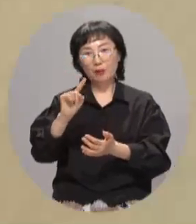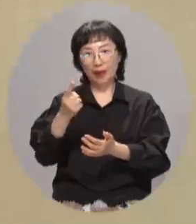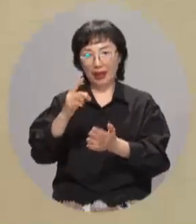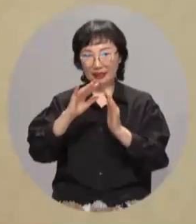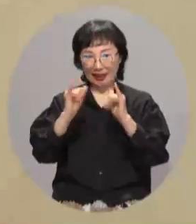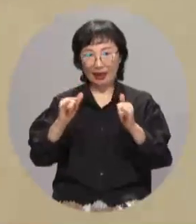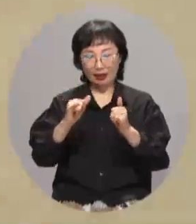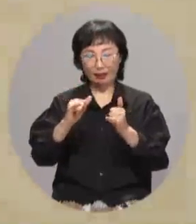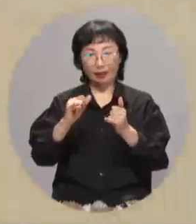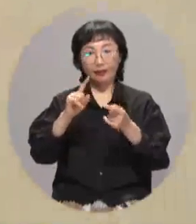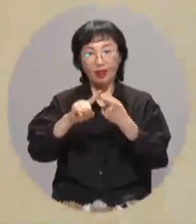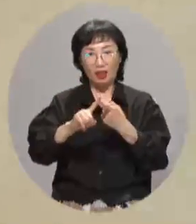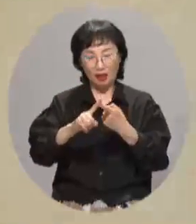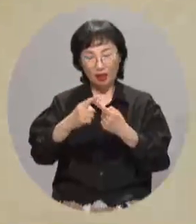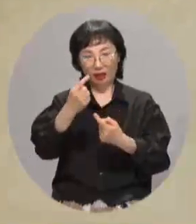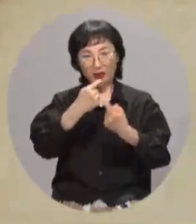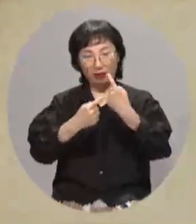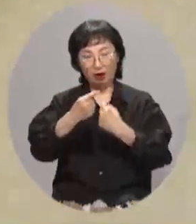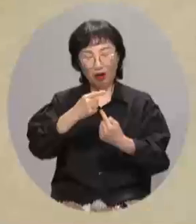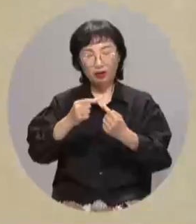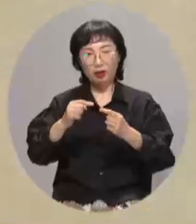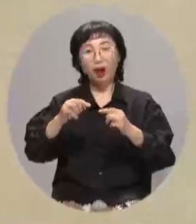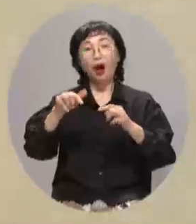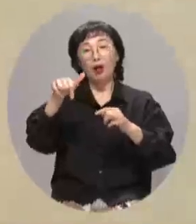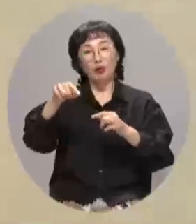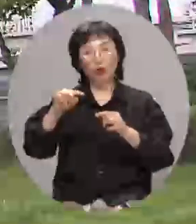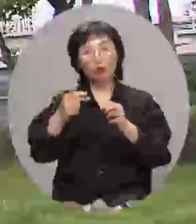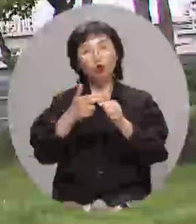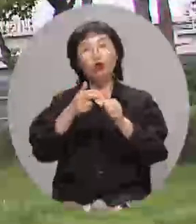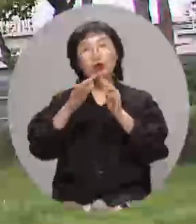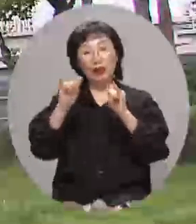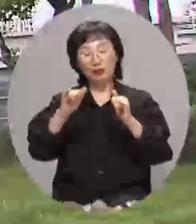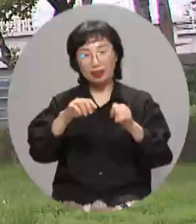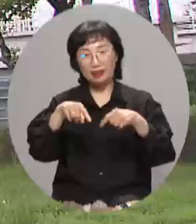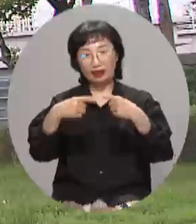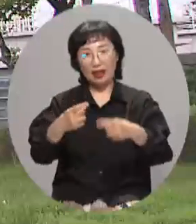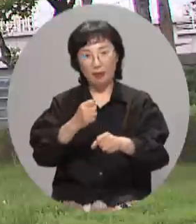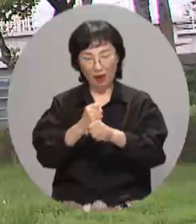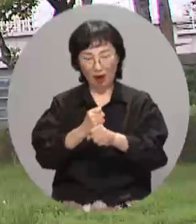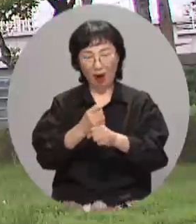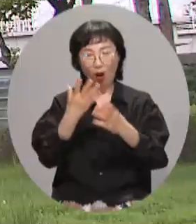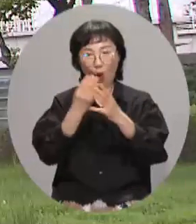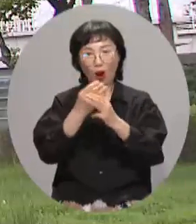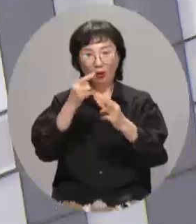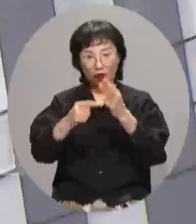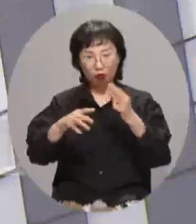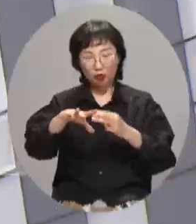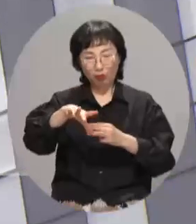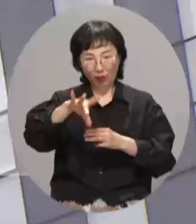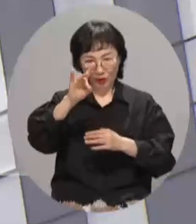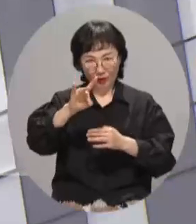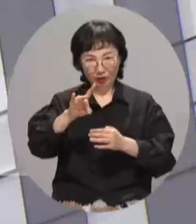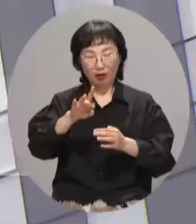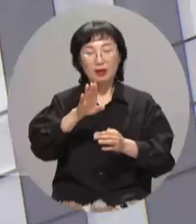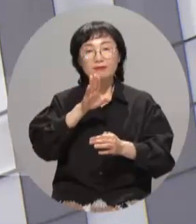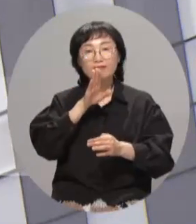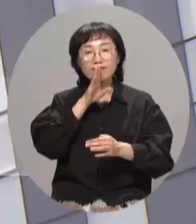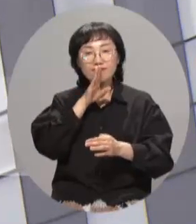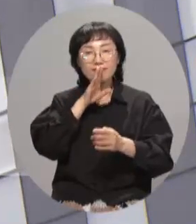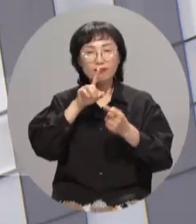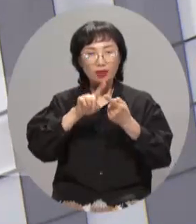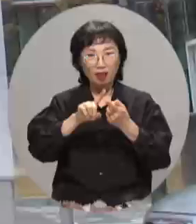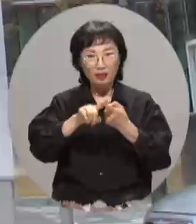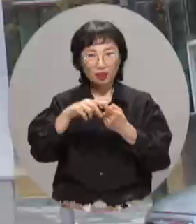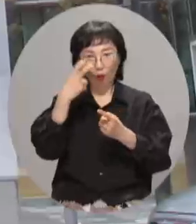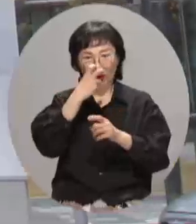청구 요건에 3배가 넘는 군민이 참여했습니다. 완주군이 먼저 서명의 진위 여부 등을 따지고 대통령직